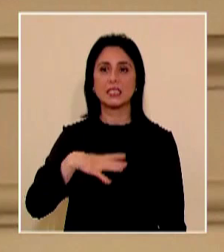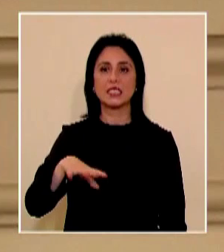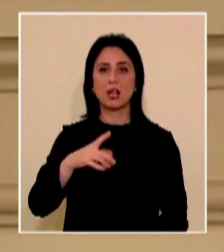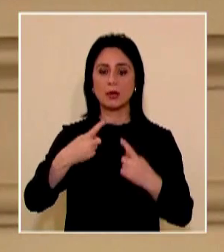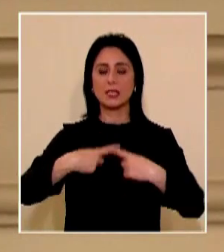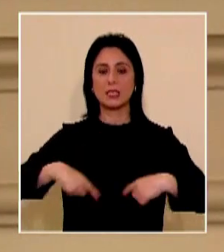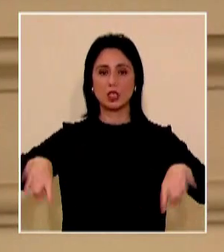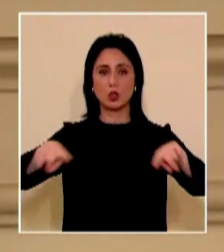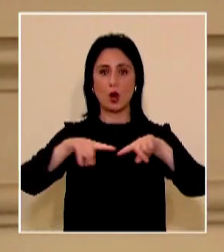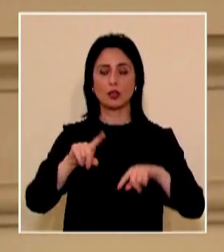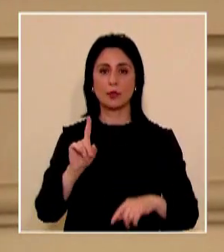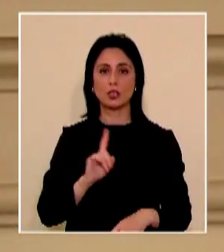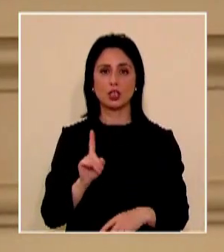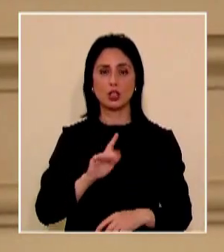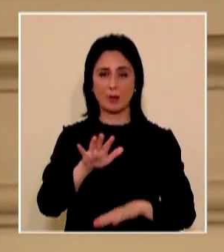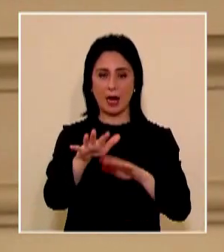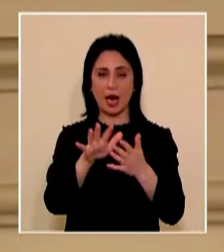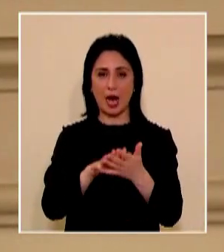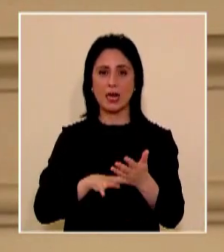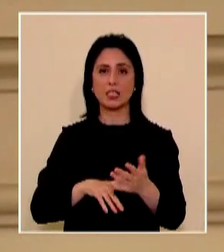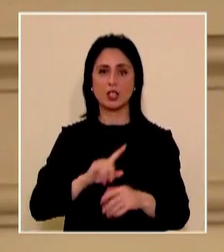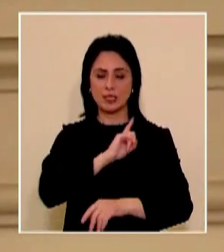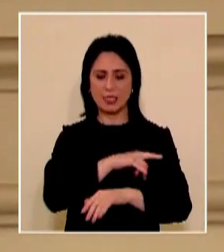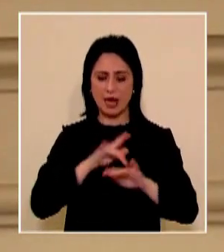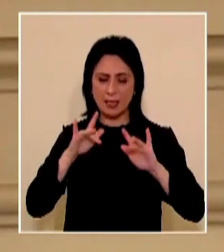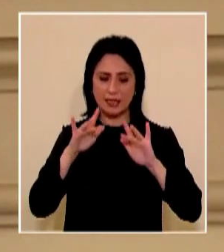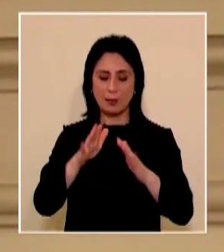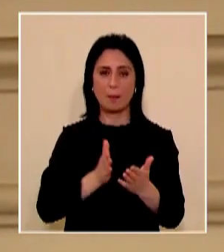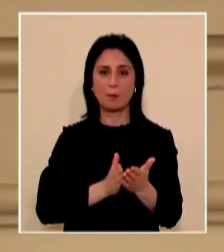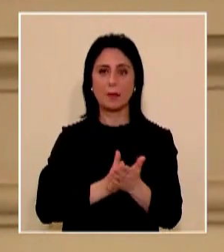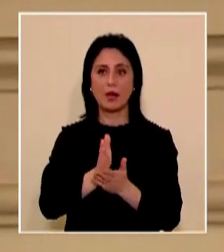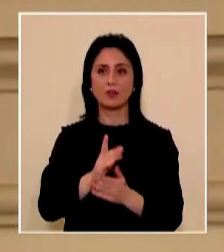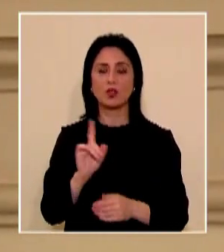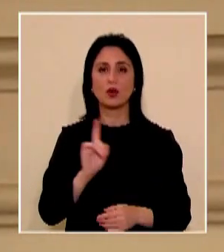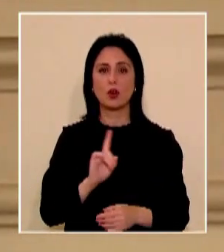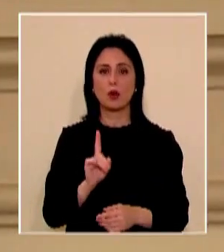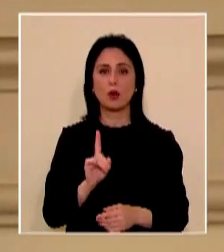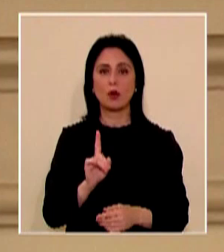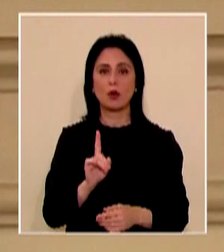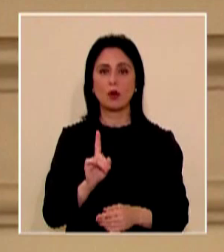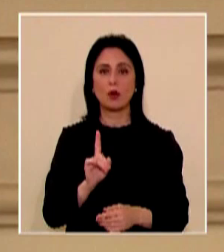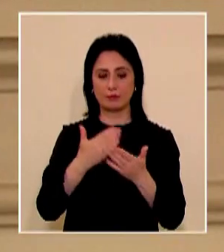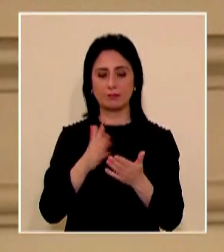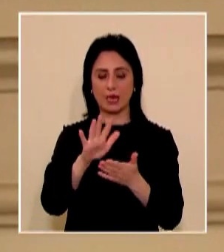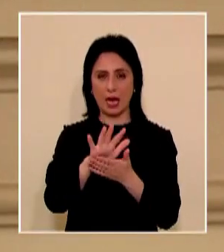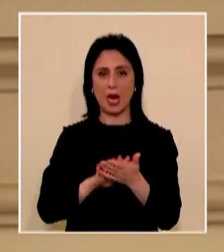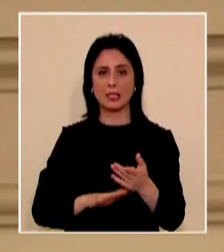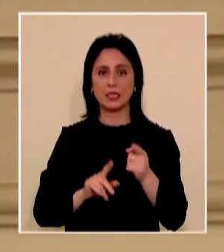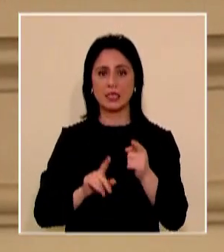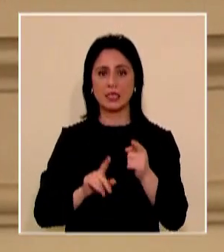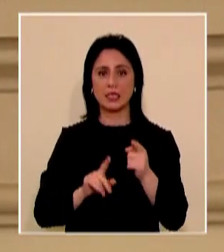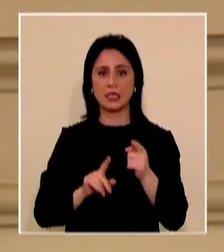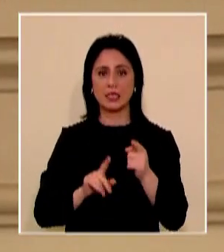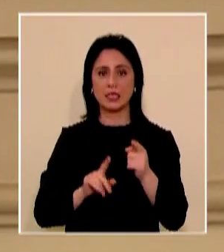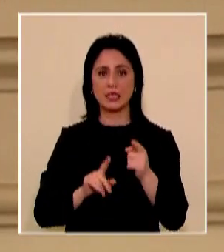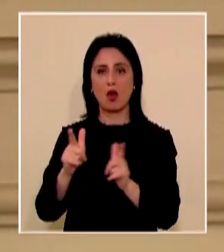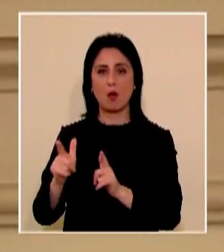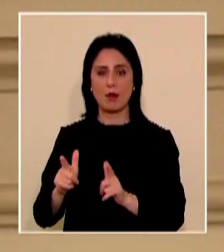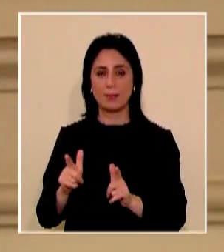Działać w tym kierunku i żeby cały czas utrzymywać tą gotowość do realizacji zarówno procesu